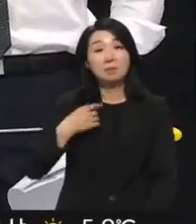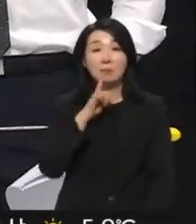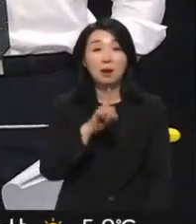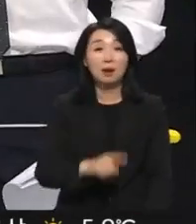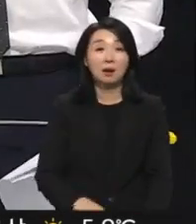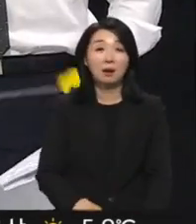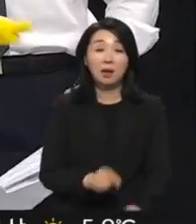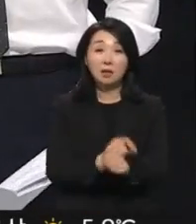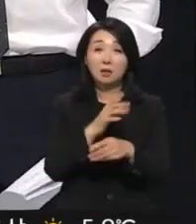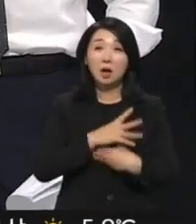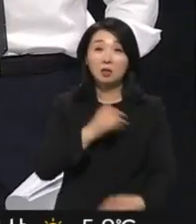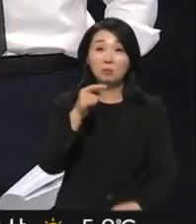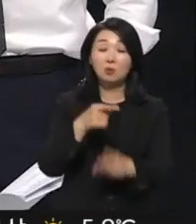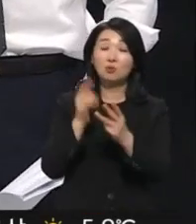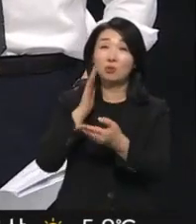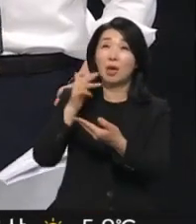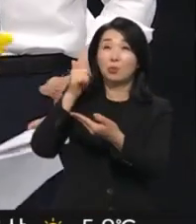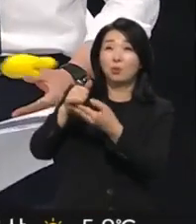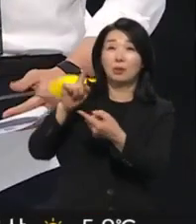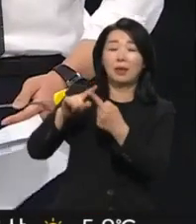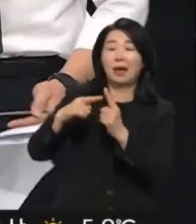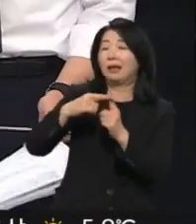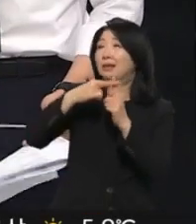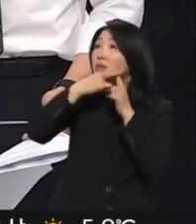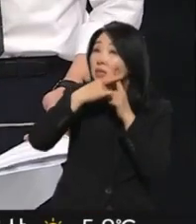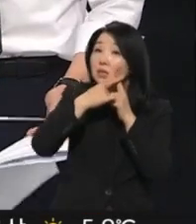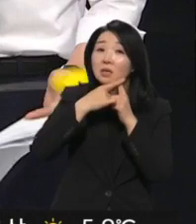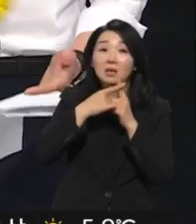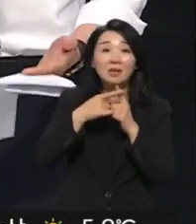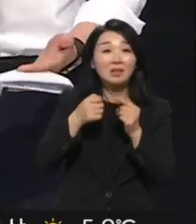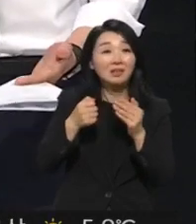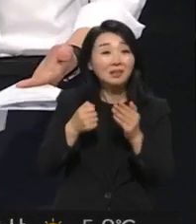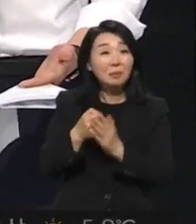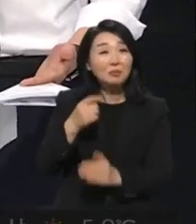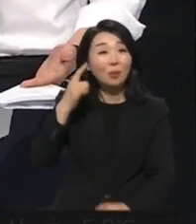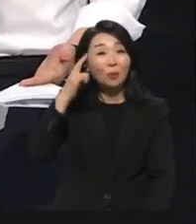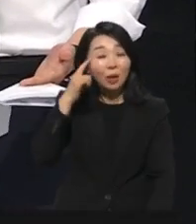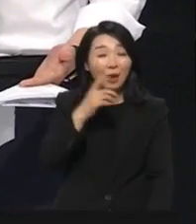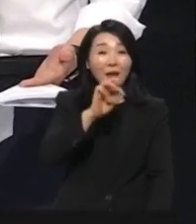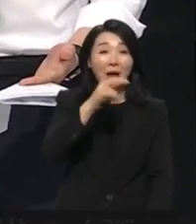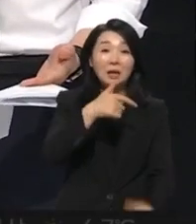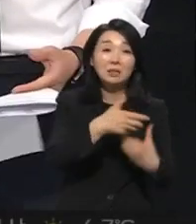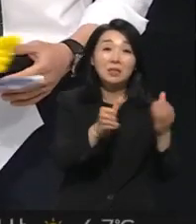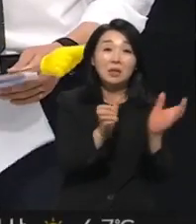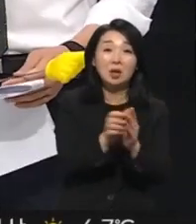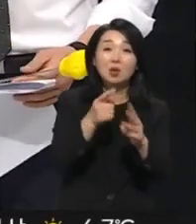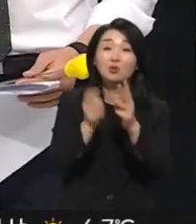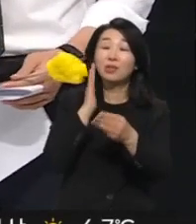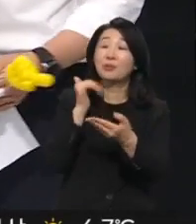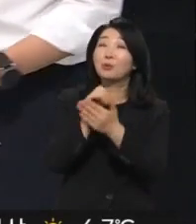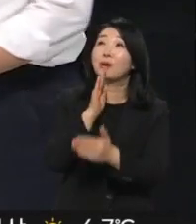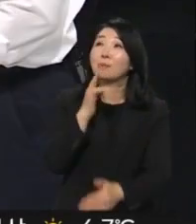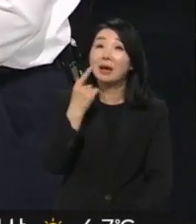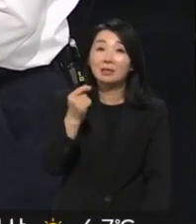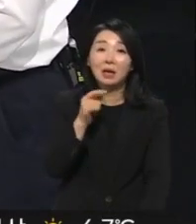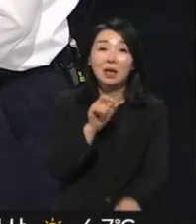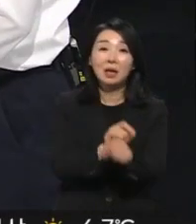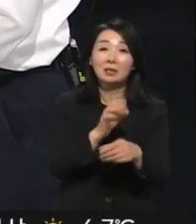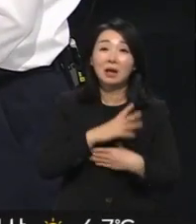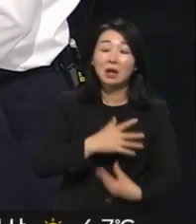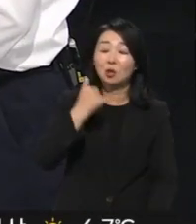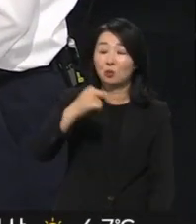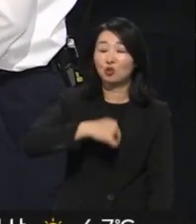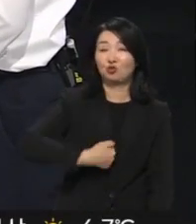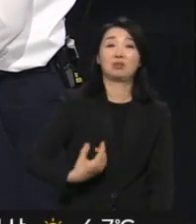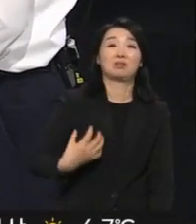이 장관이 윤 대통령에 대한 의리 때문이었을까요? 이 한 실장은 윤 대통령이 맞다고 했지만 이 장관은